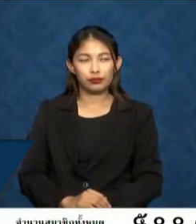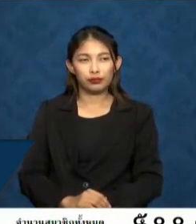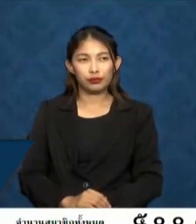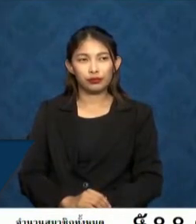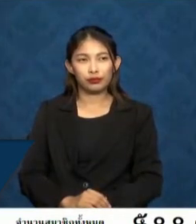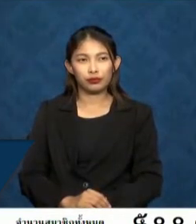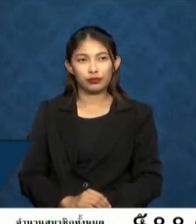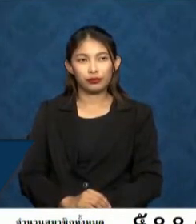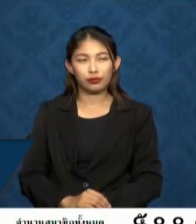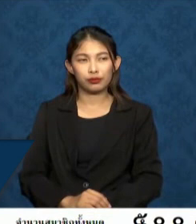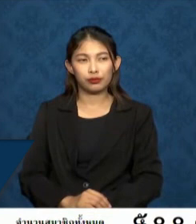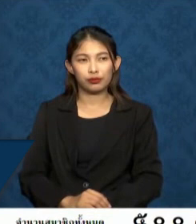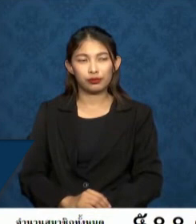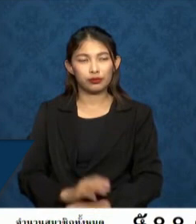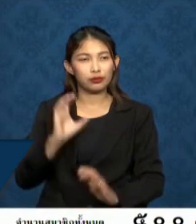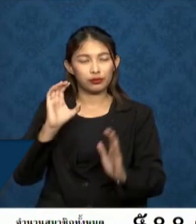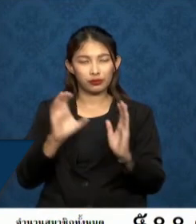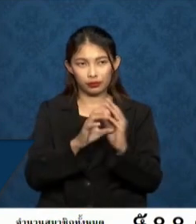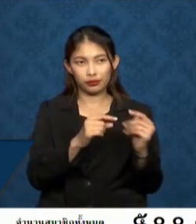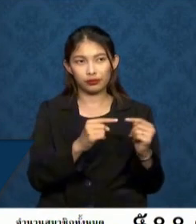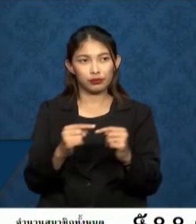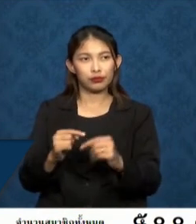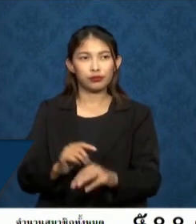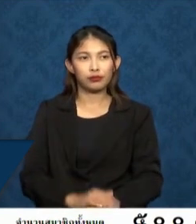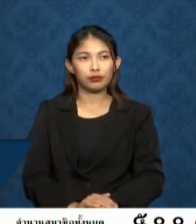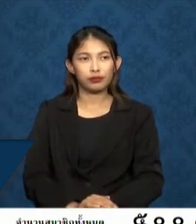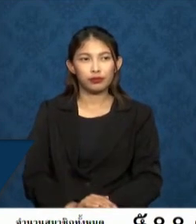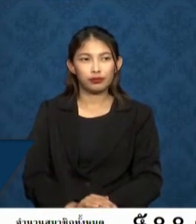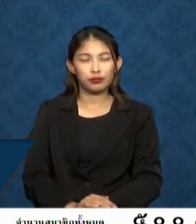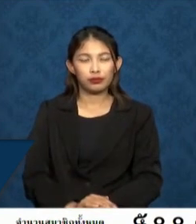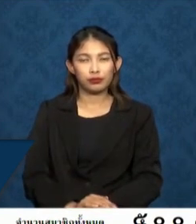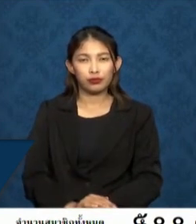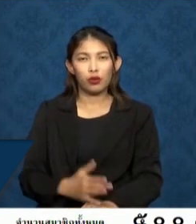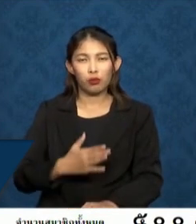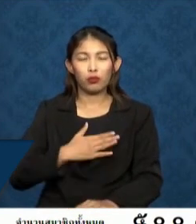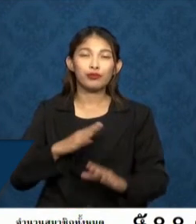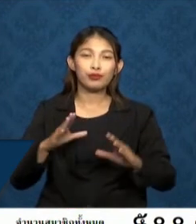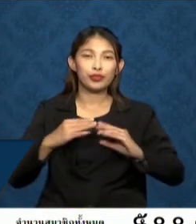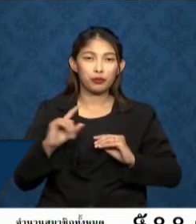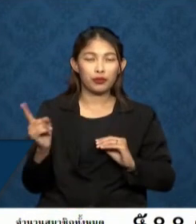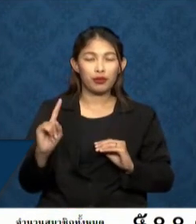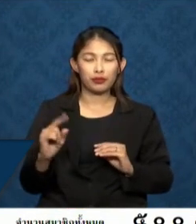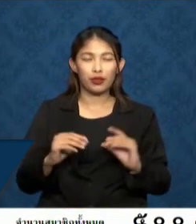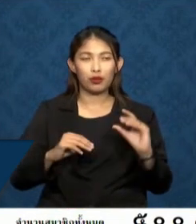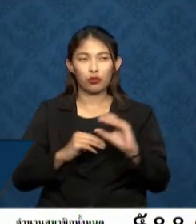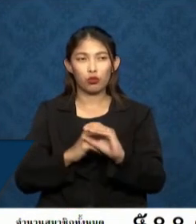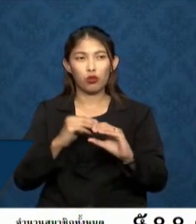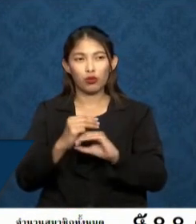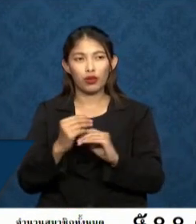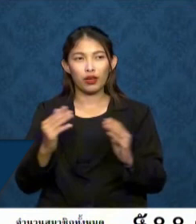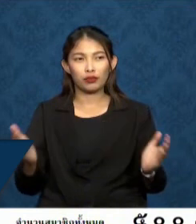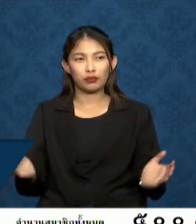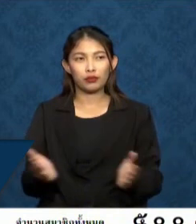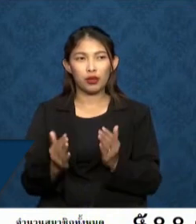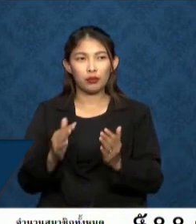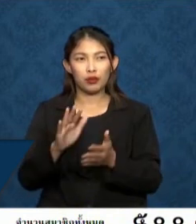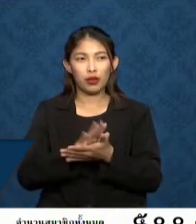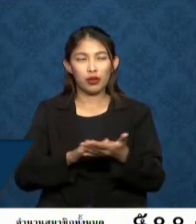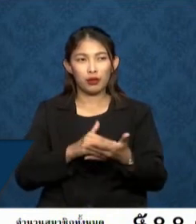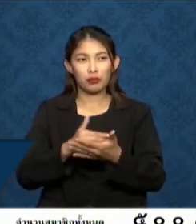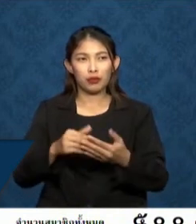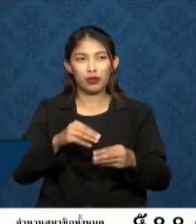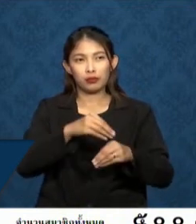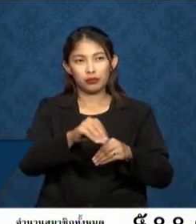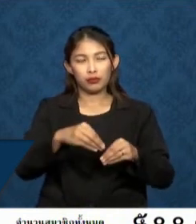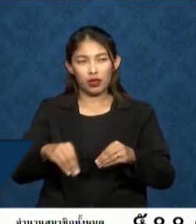นะครับสไลด์ถัดไปครับนะครับผมเห็นด้วยนะครับกับการปรับลดโครงการพัฒนาแพลตฟอร์มเชื่อมโยงและบูร